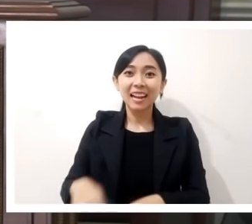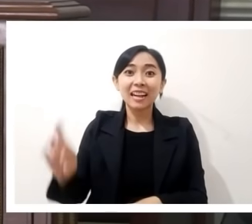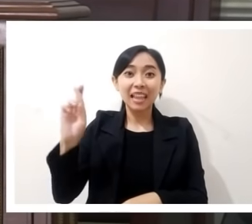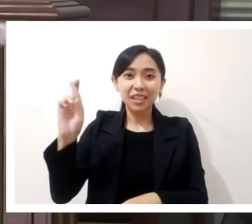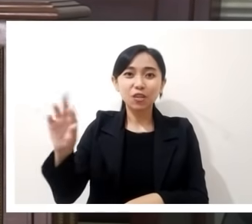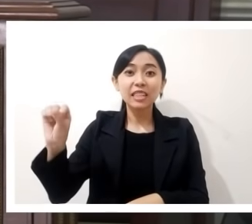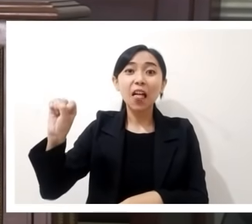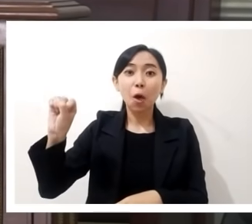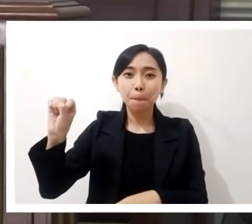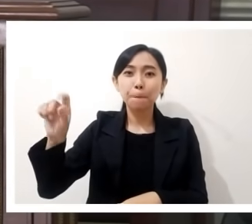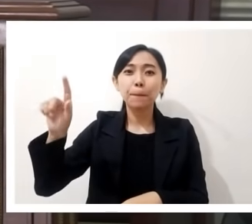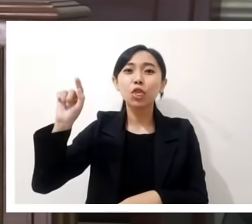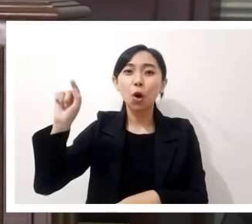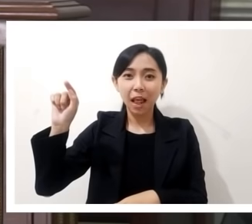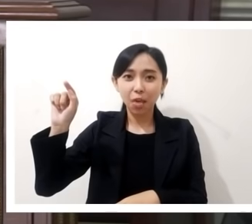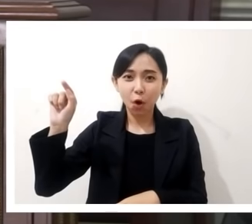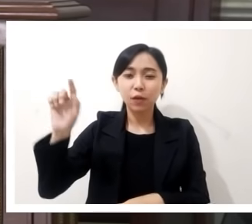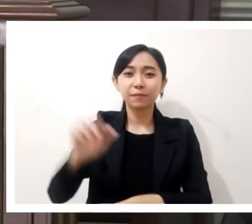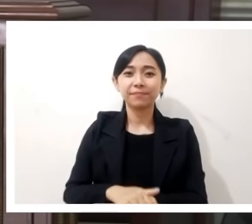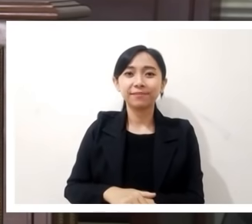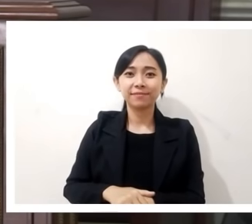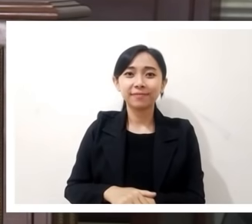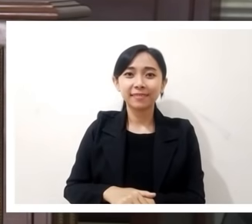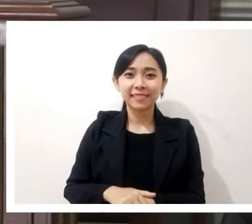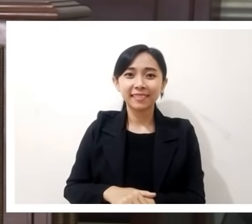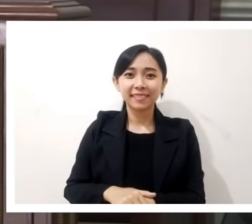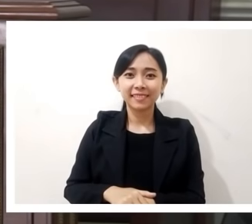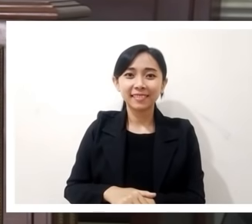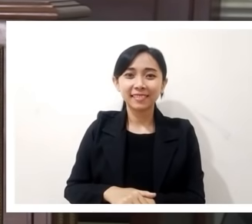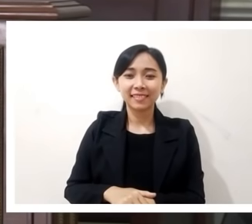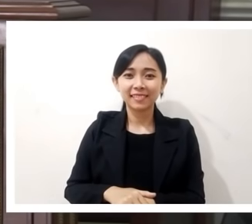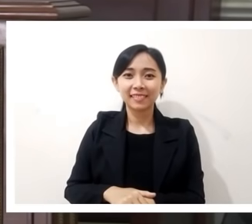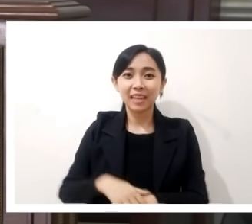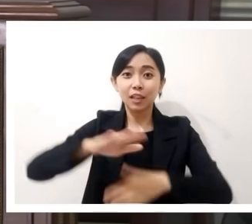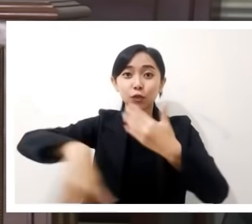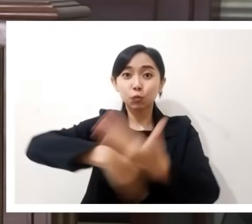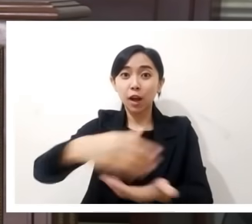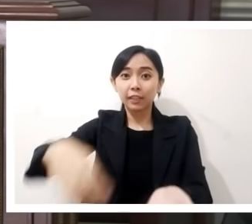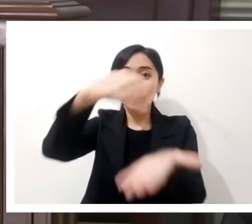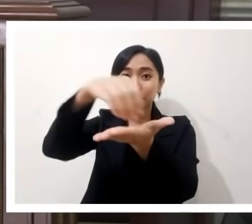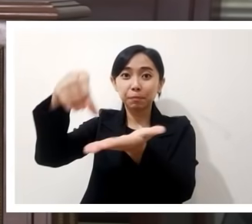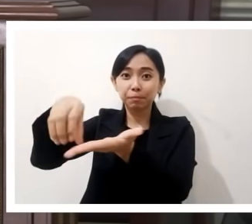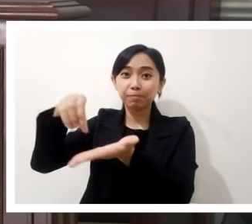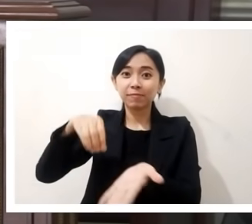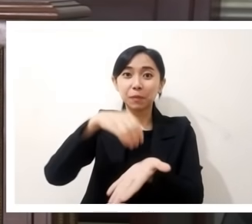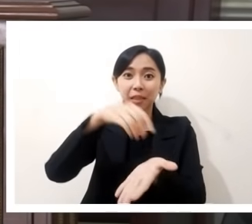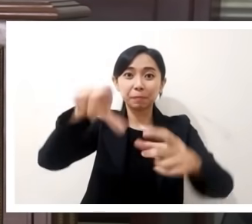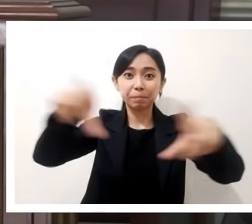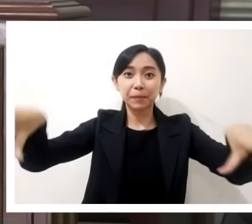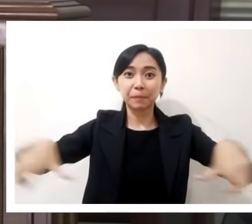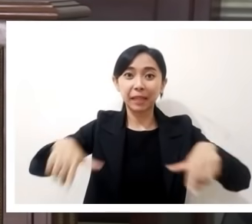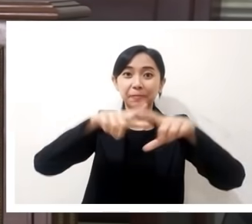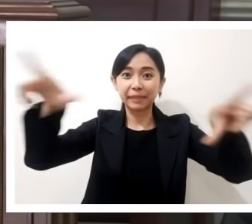dan pendengar radio GET yang tersebar di Kabupaten Dairi, Kabupaten Karo, Pakpak